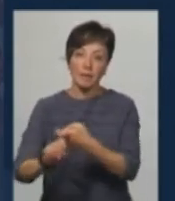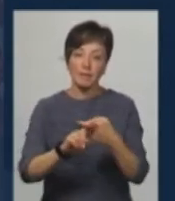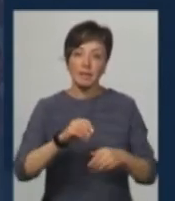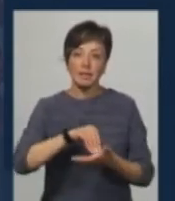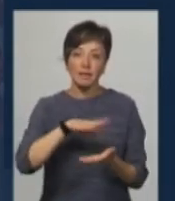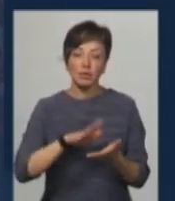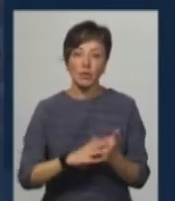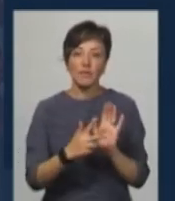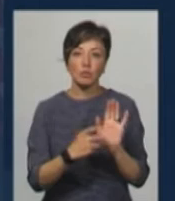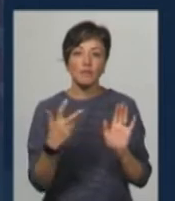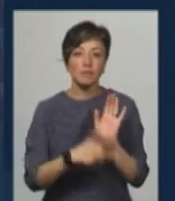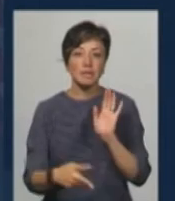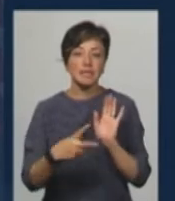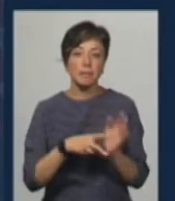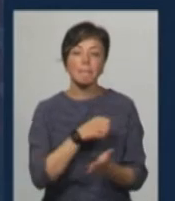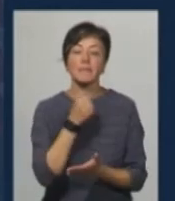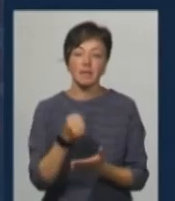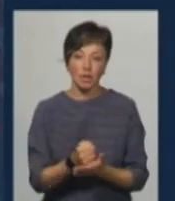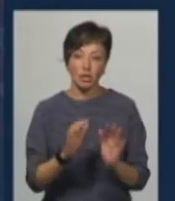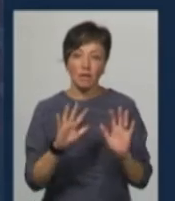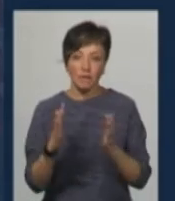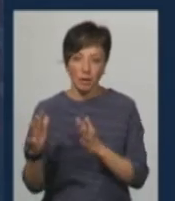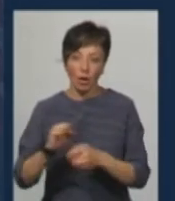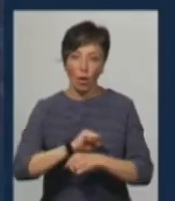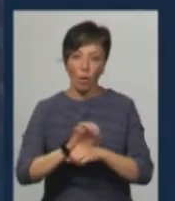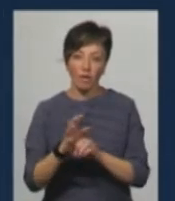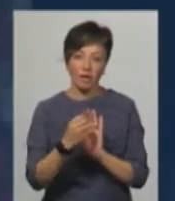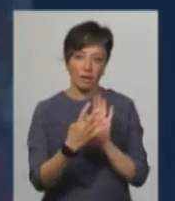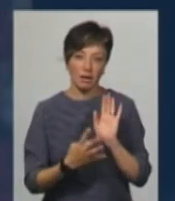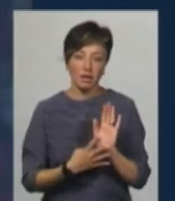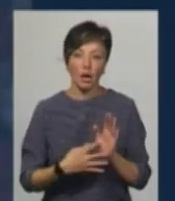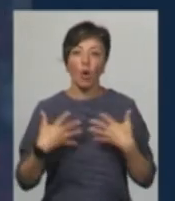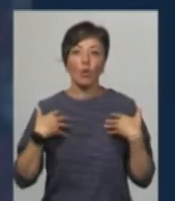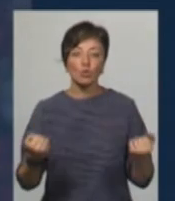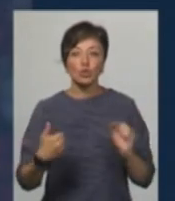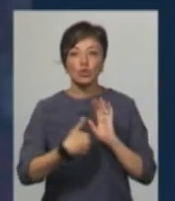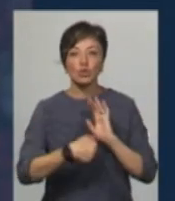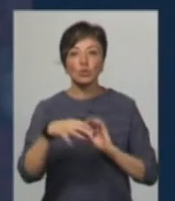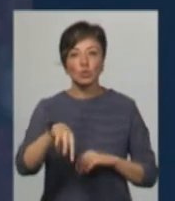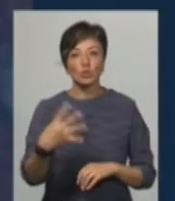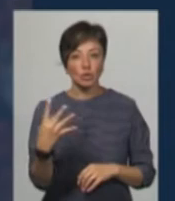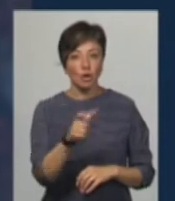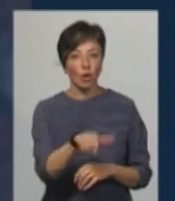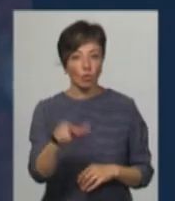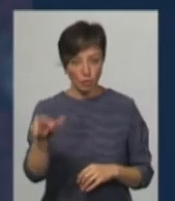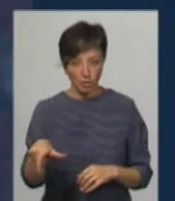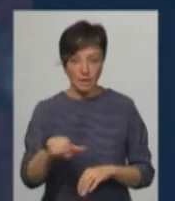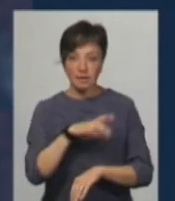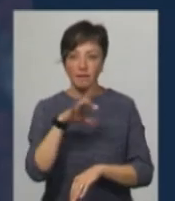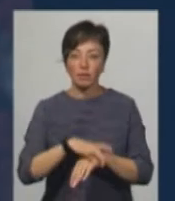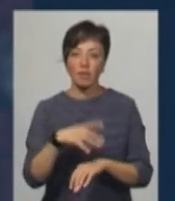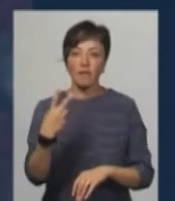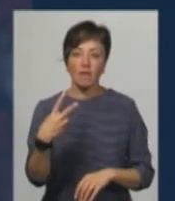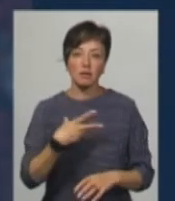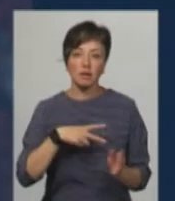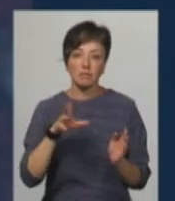зафіксовано 887 підтверджених випадків COVID-19. Одужало 644 особи. Зафіксовано